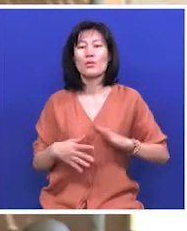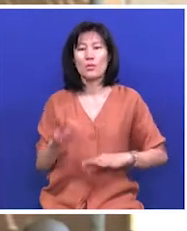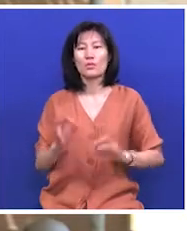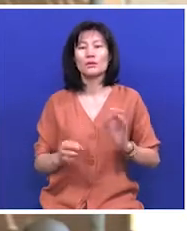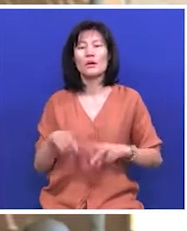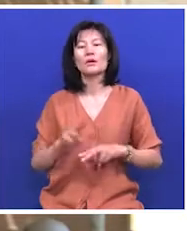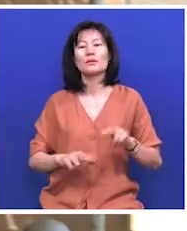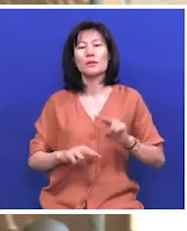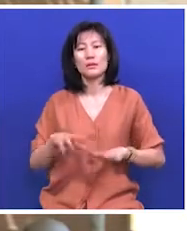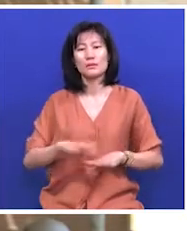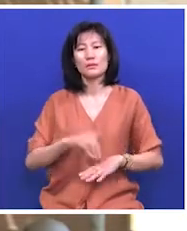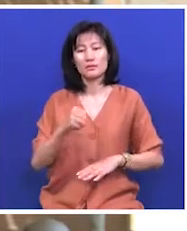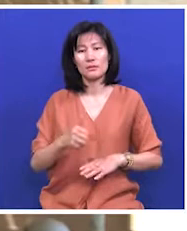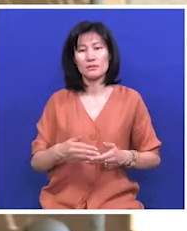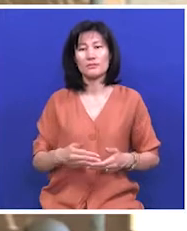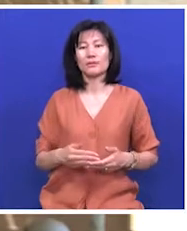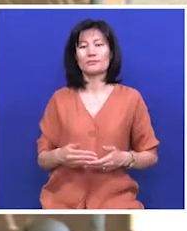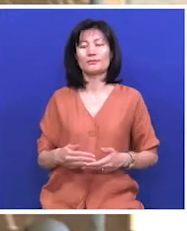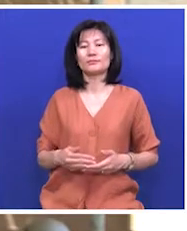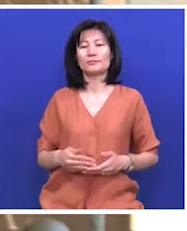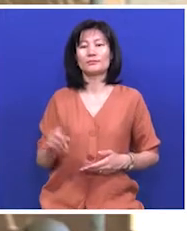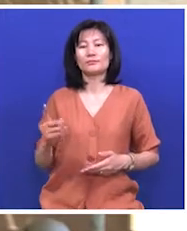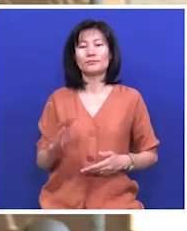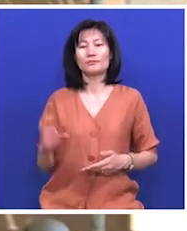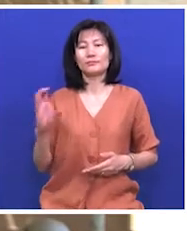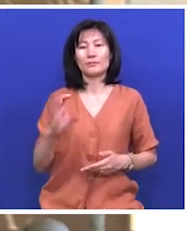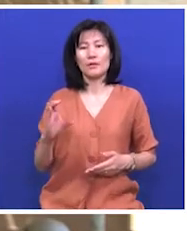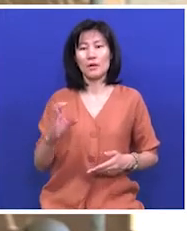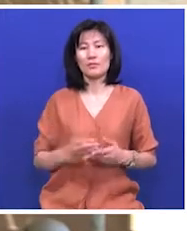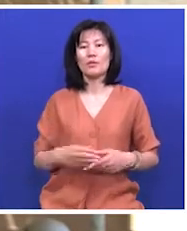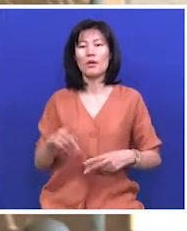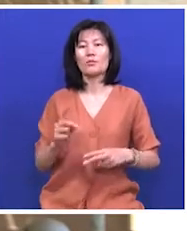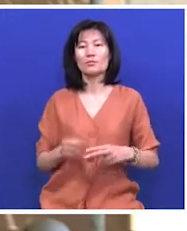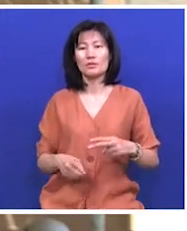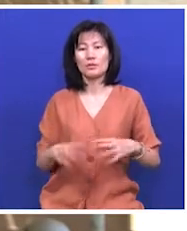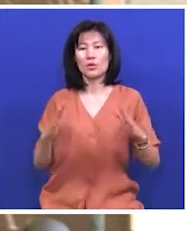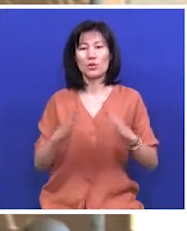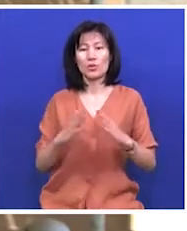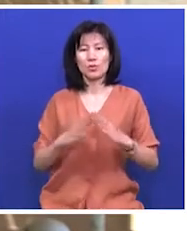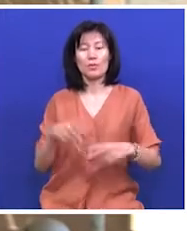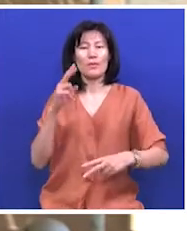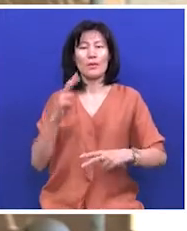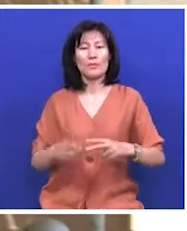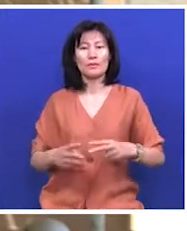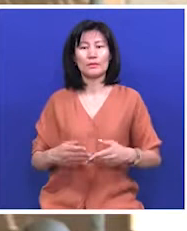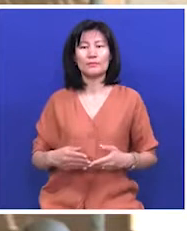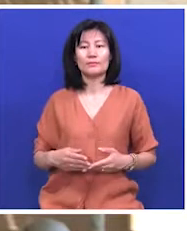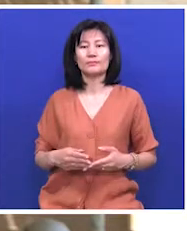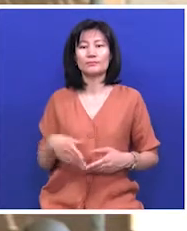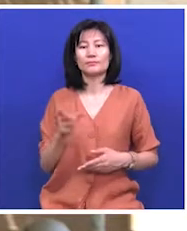көңілі, халықтың көңілі көтеріңкі. Сол үшін бірінші 42-ке шейін біз бұл жерде барлық үйді бітіруге әрекет